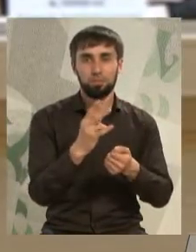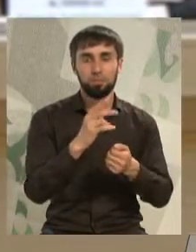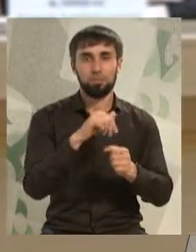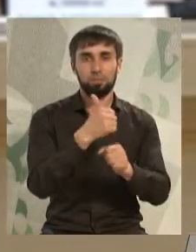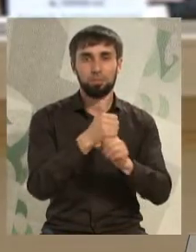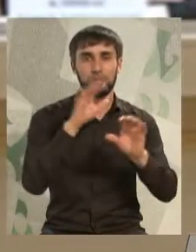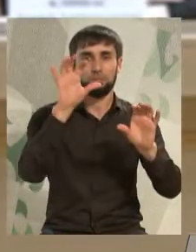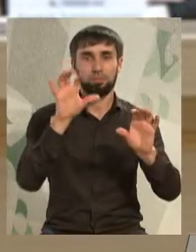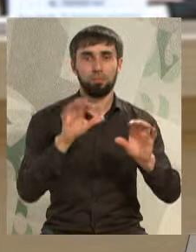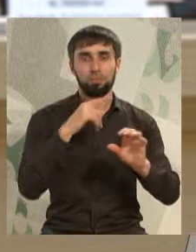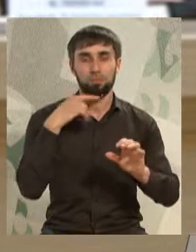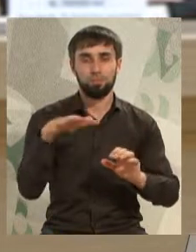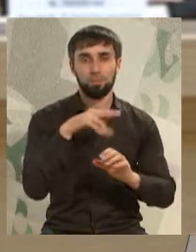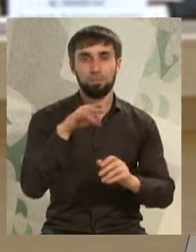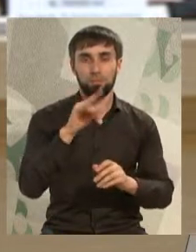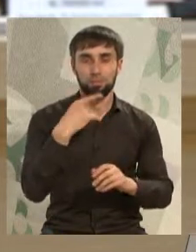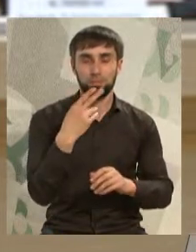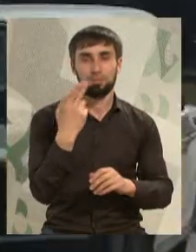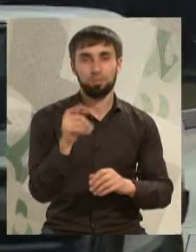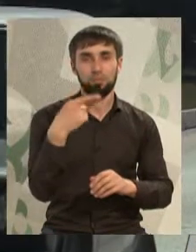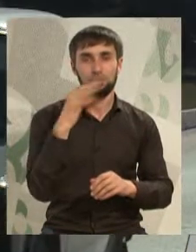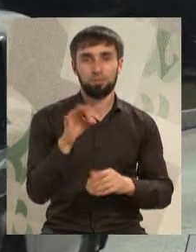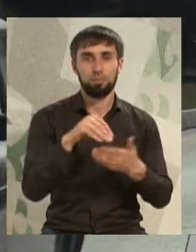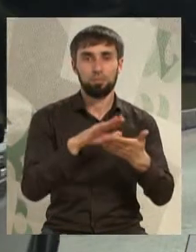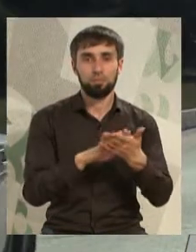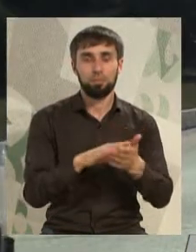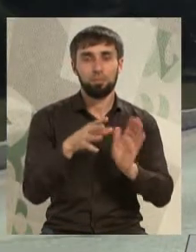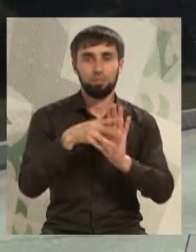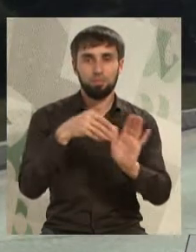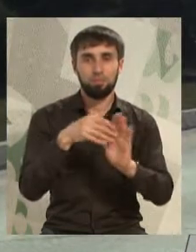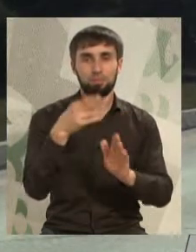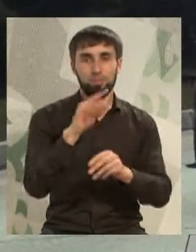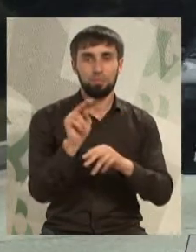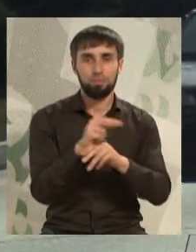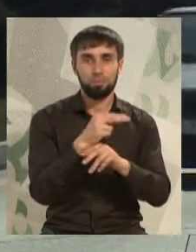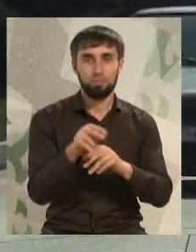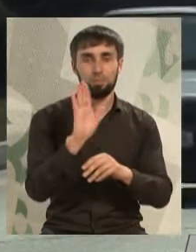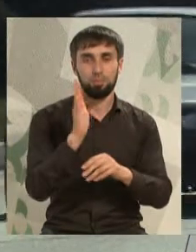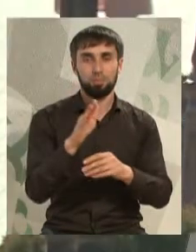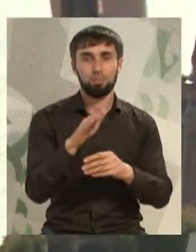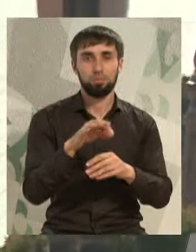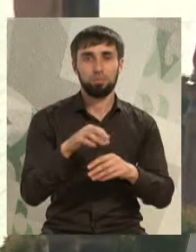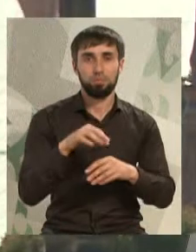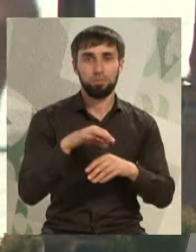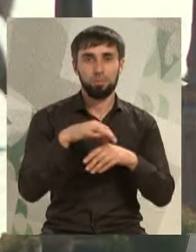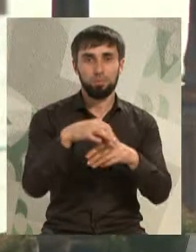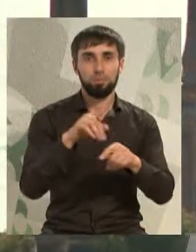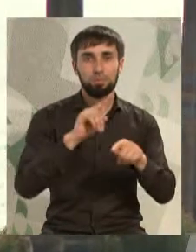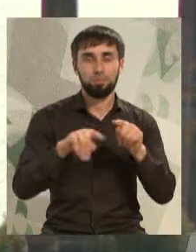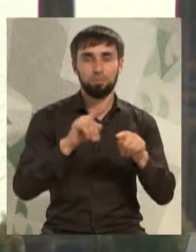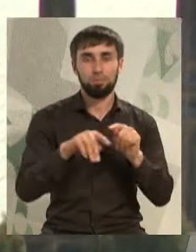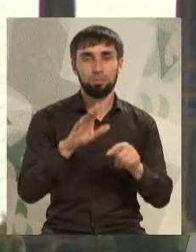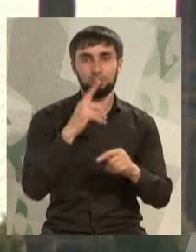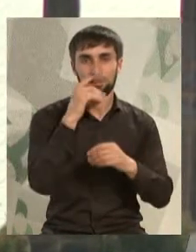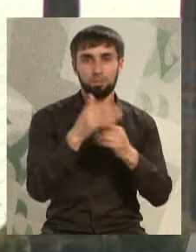Владимир Путин признал обоснованным это предложение. Голосование по поправкам в Конституцию пройдет уже совсем скоро.